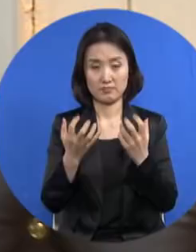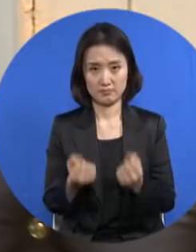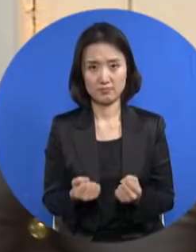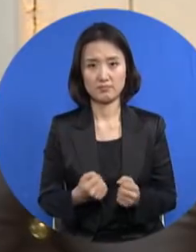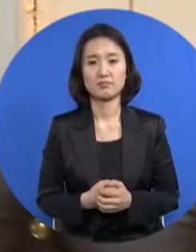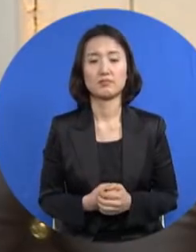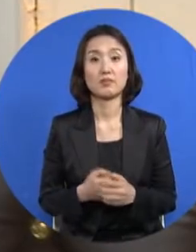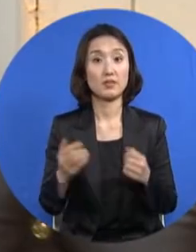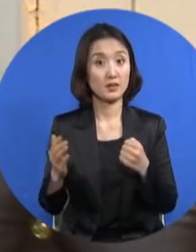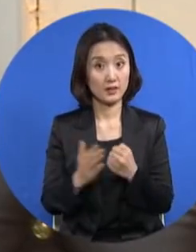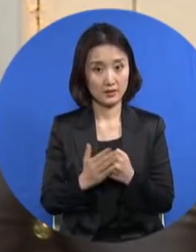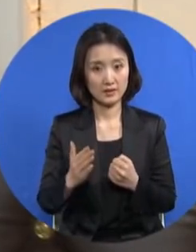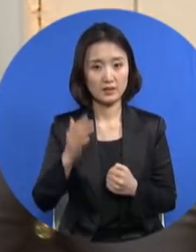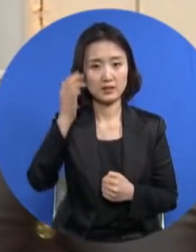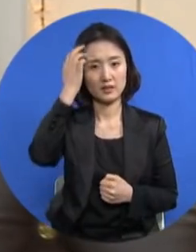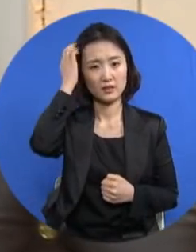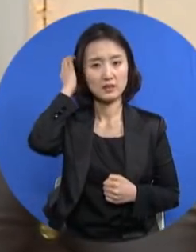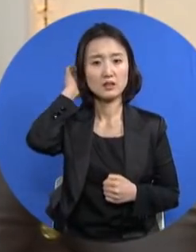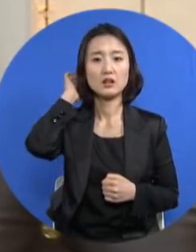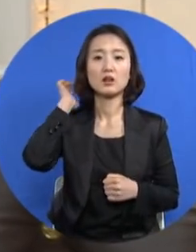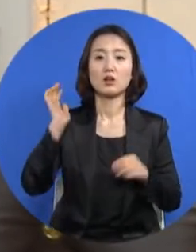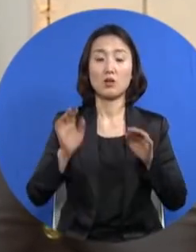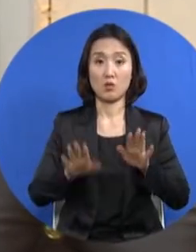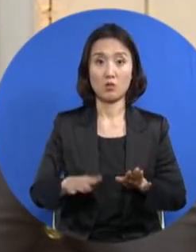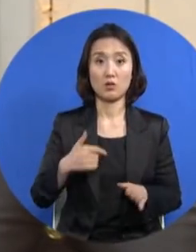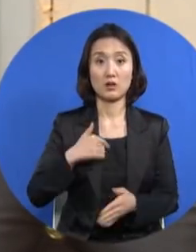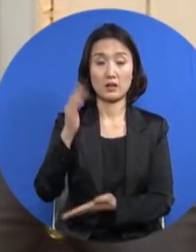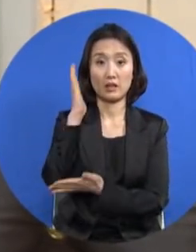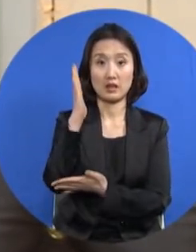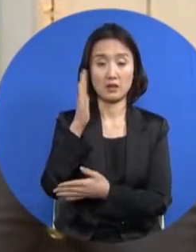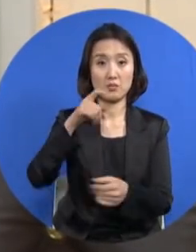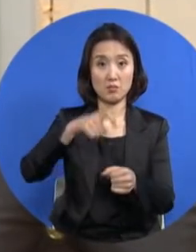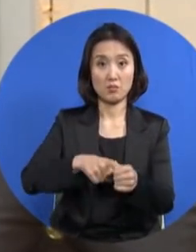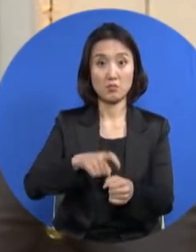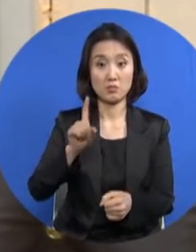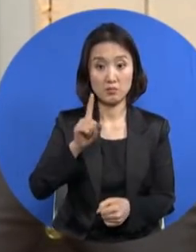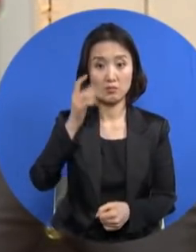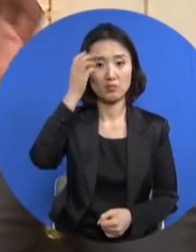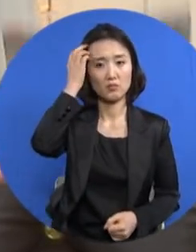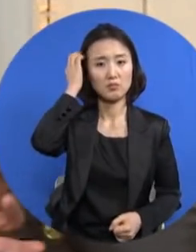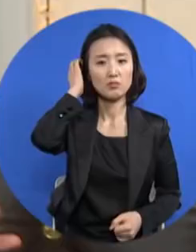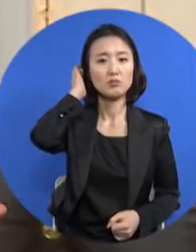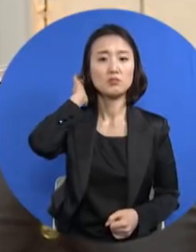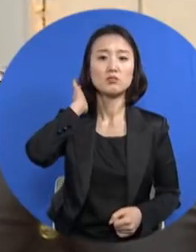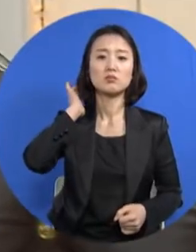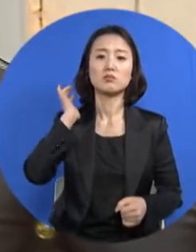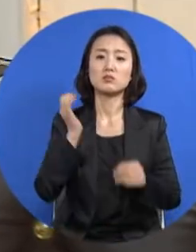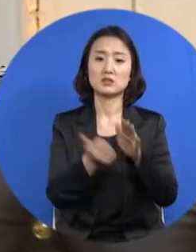저는 오늘 제가 말하려고 하는 것 중에 하나는 이렇게